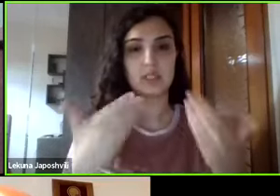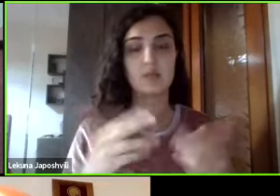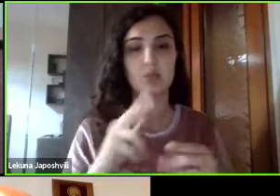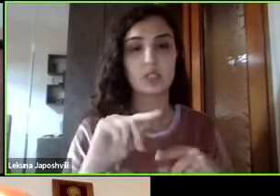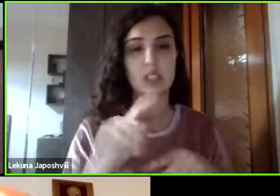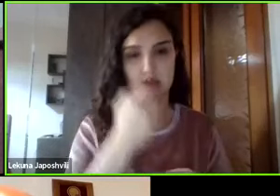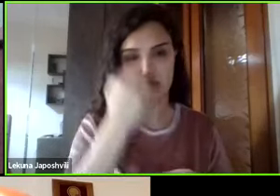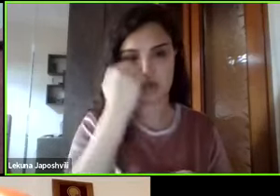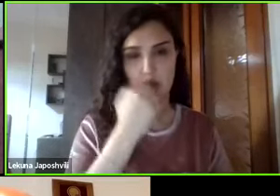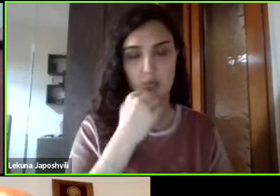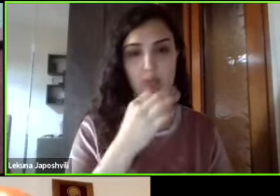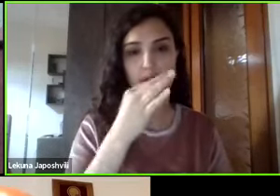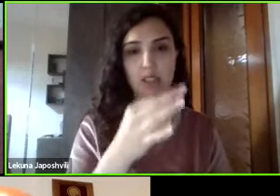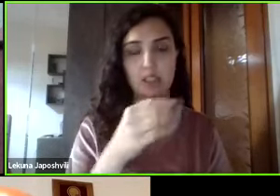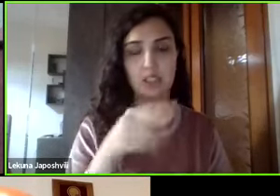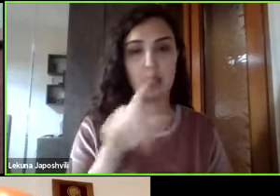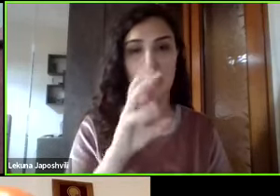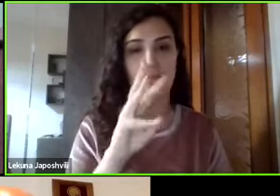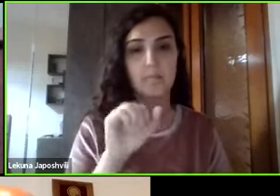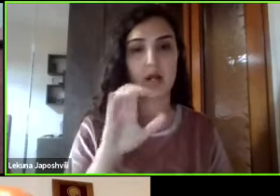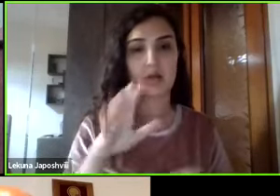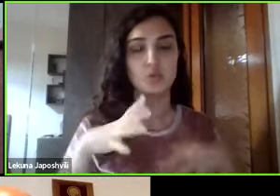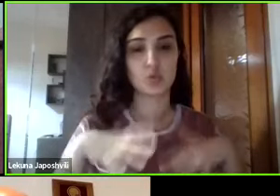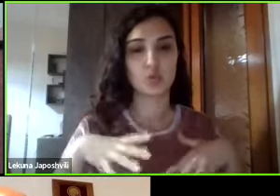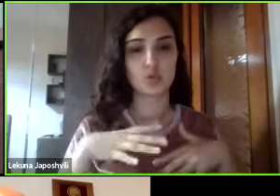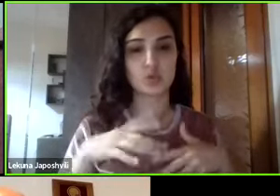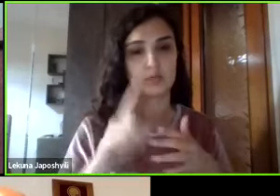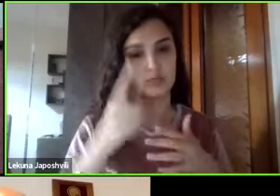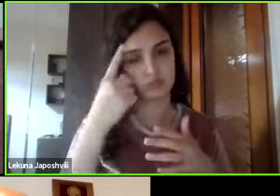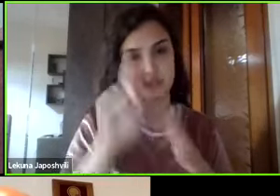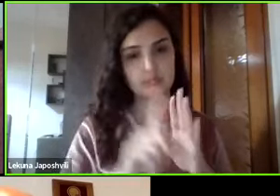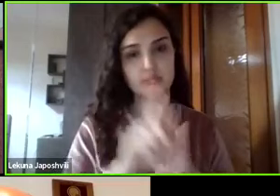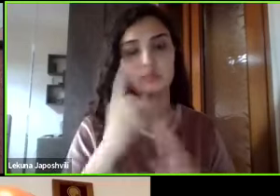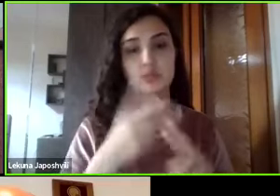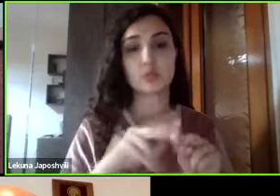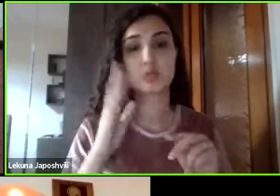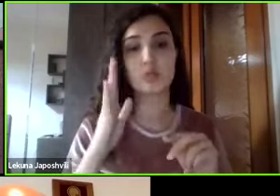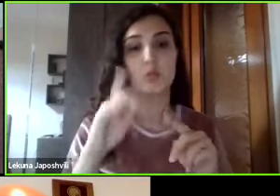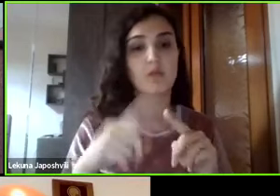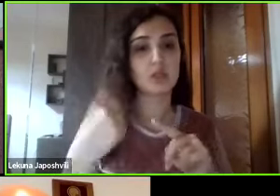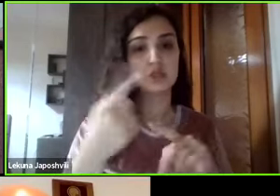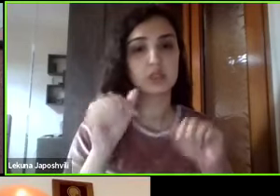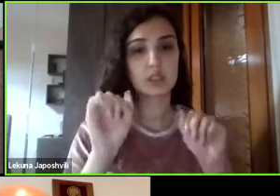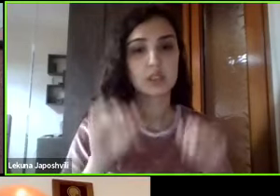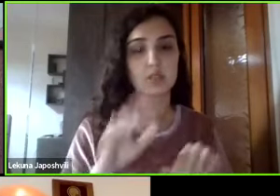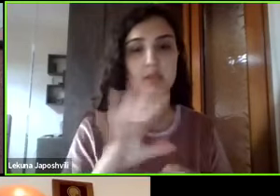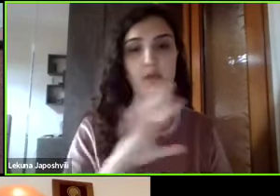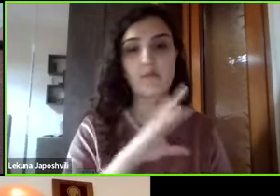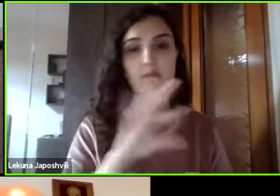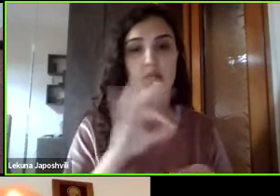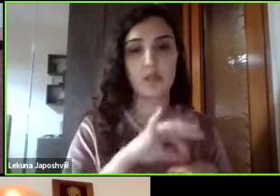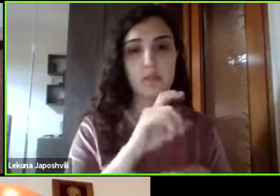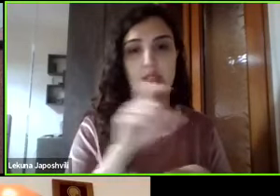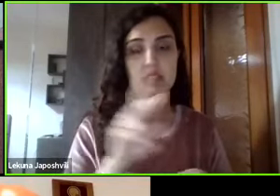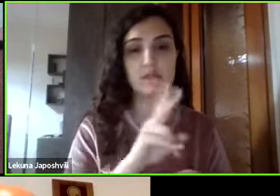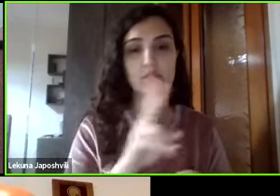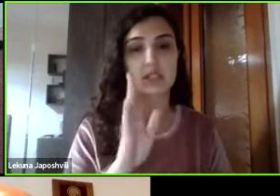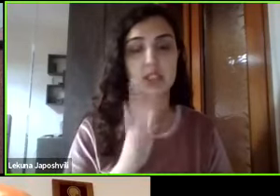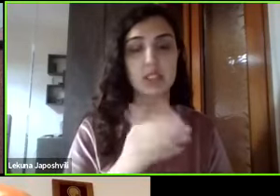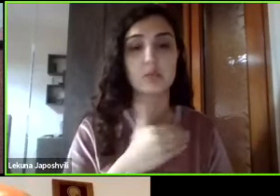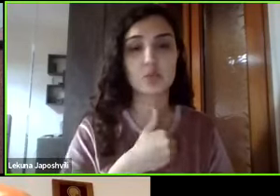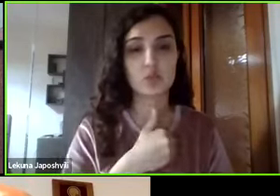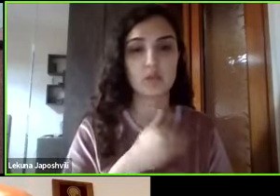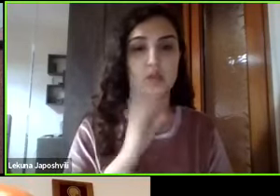მადლობა გითხრათ მაგჯორჯიას ამ წამოწებისთვის, რომ შესაძლებელი იქნება მომავალში ყველა პაციენტს, ვისაც ექნება სურვილი მშობელს,